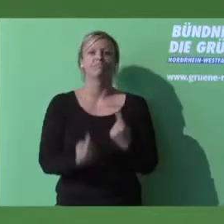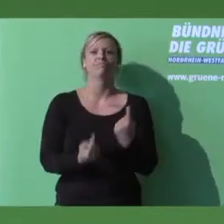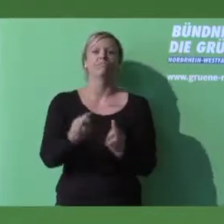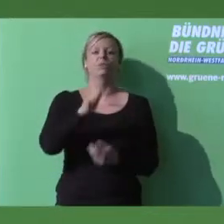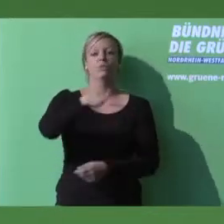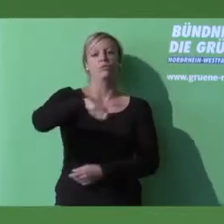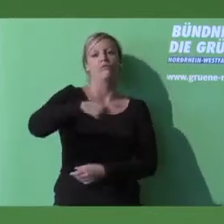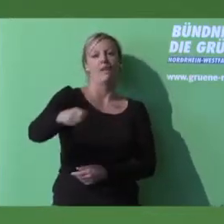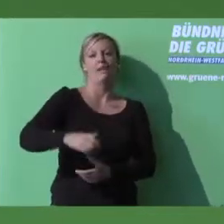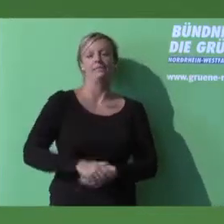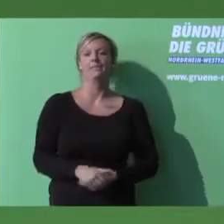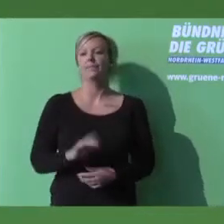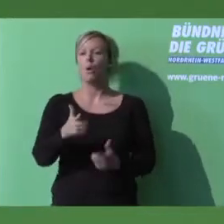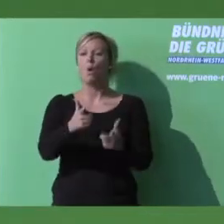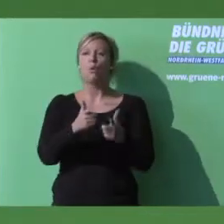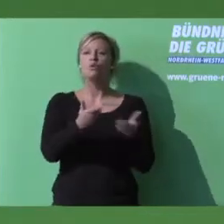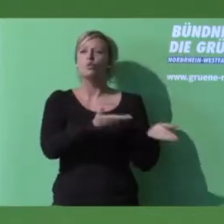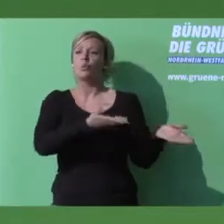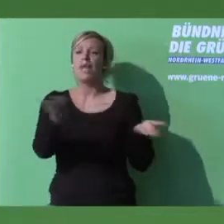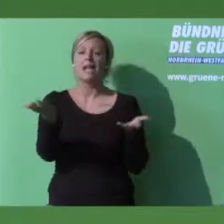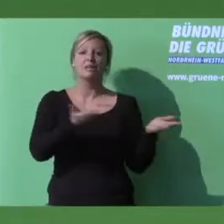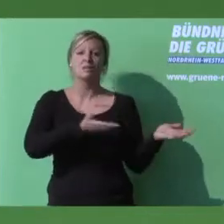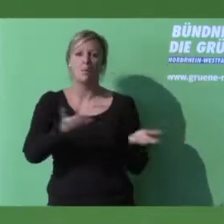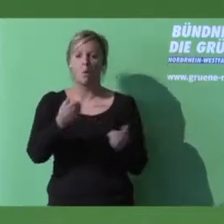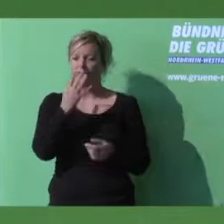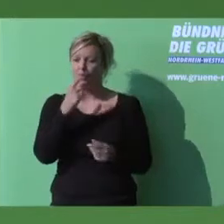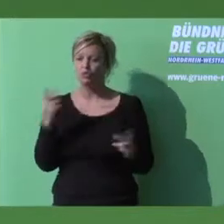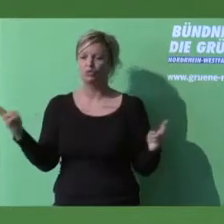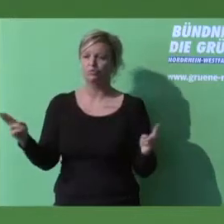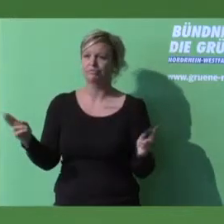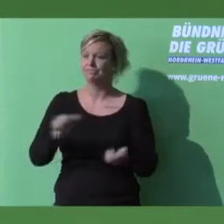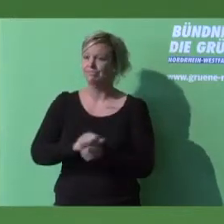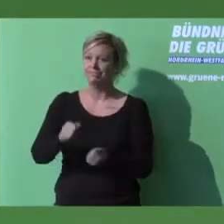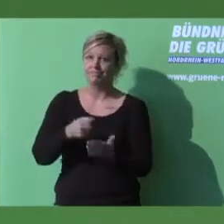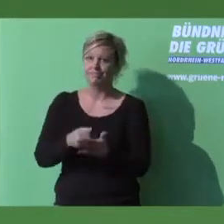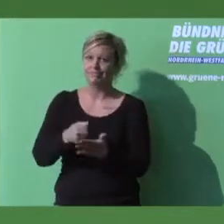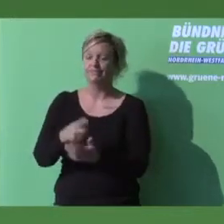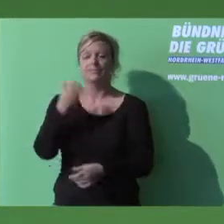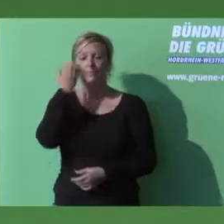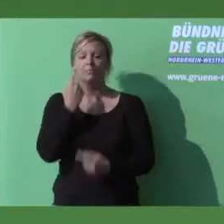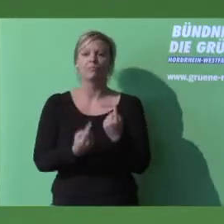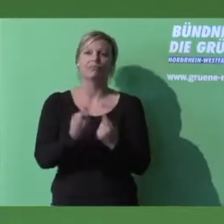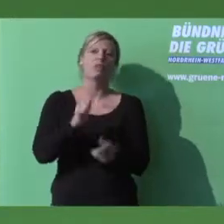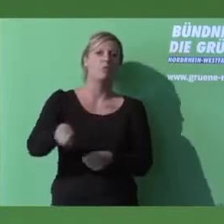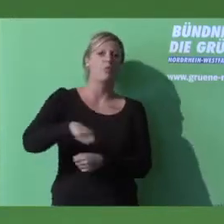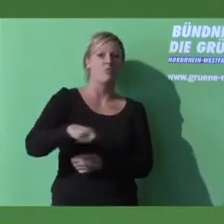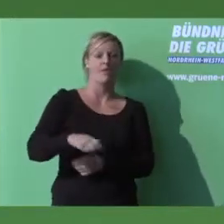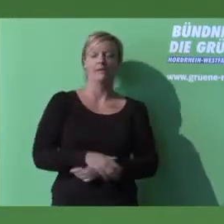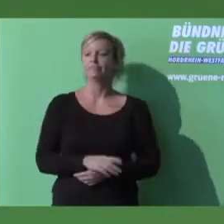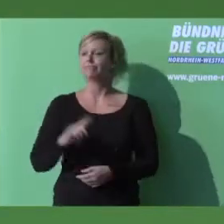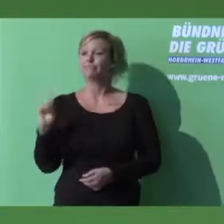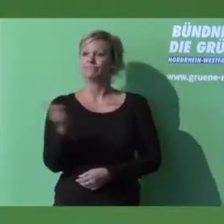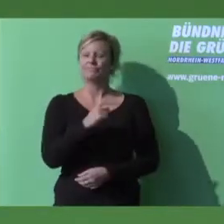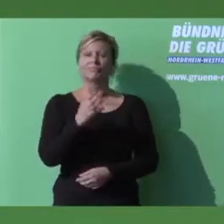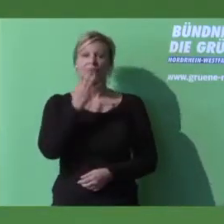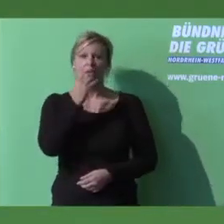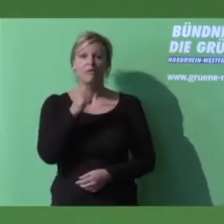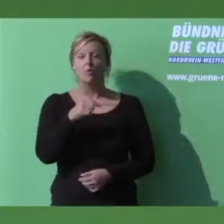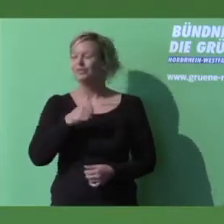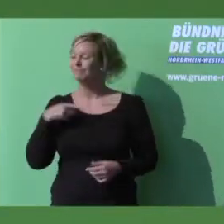Wer Rüstungsexporte begrenzen und begrenzen will, muss Grün wählen. Und wer endlich ernst meint mit dem Kampf